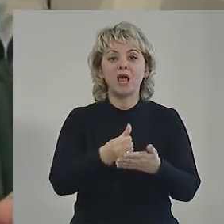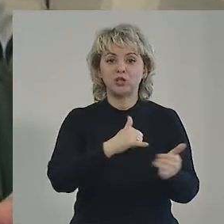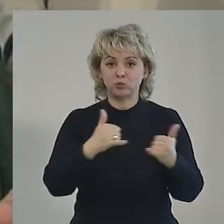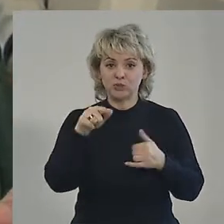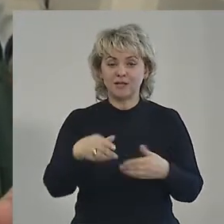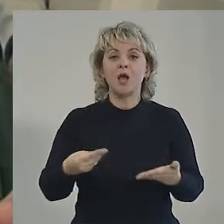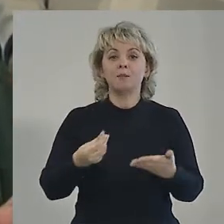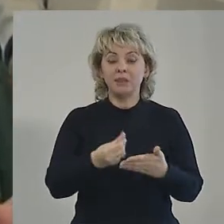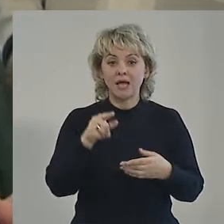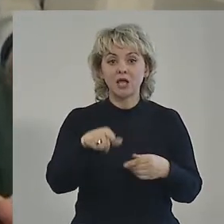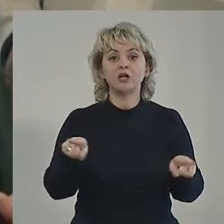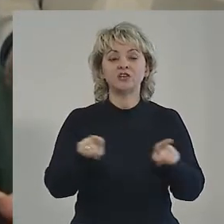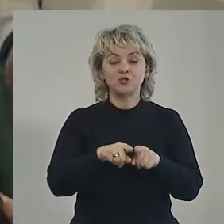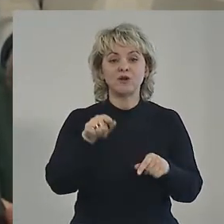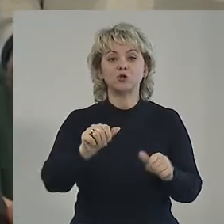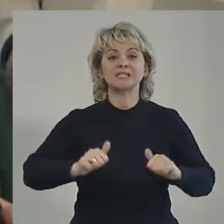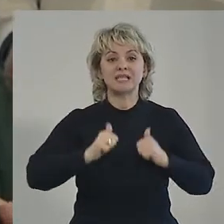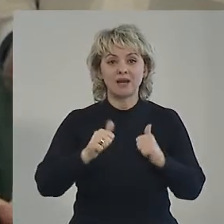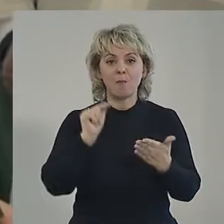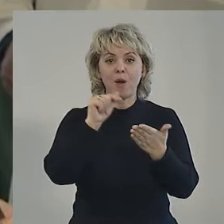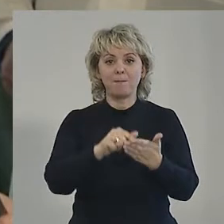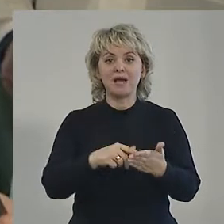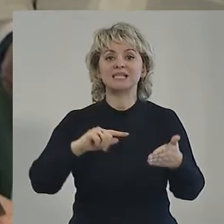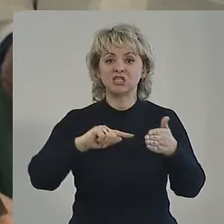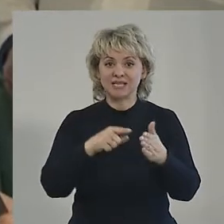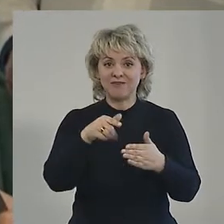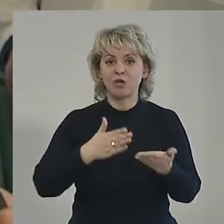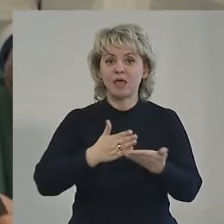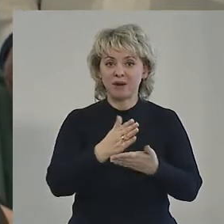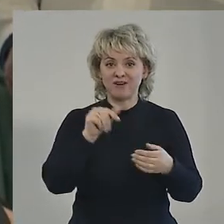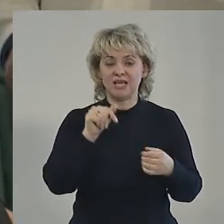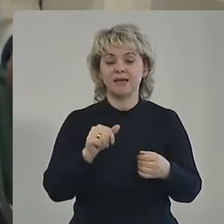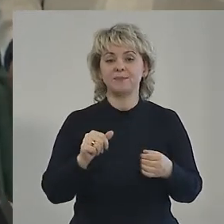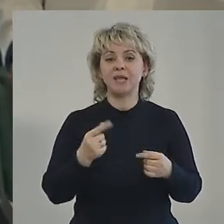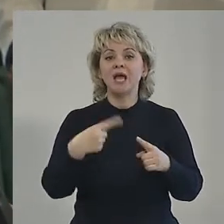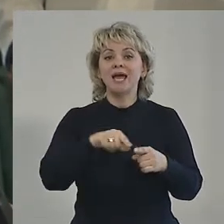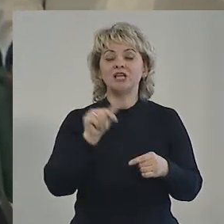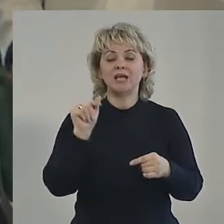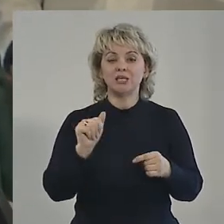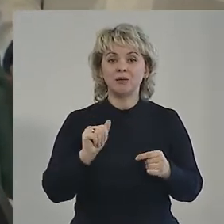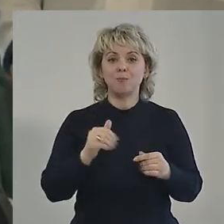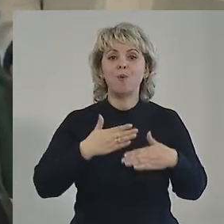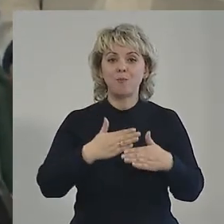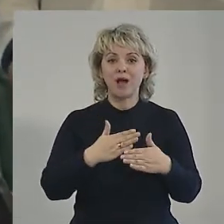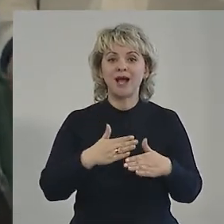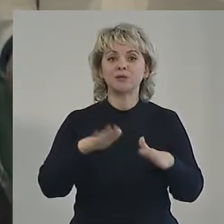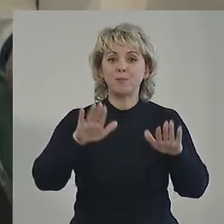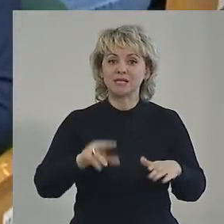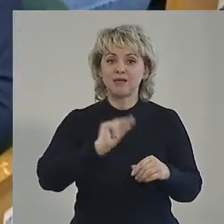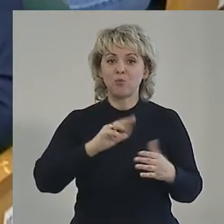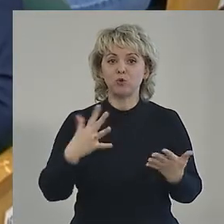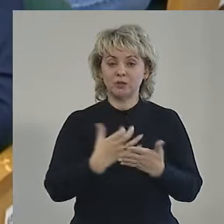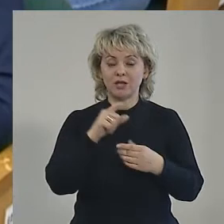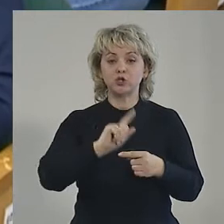услугам, платно, они все равно стараются попасть на целевое направление. Это им помогает место работы